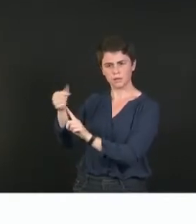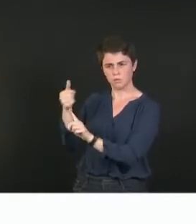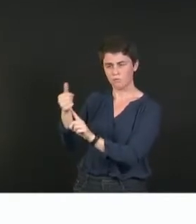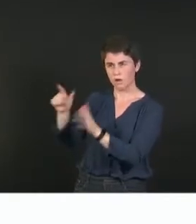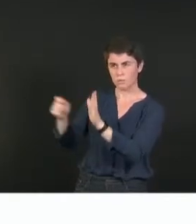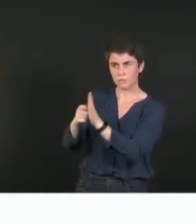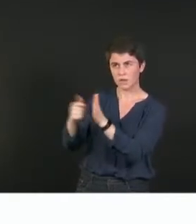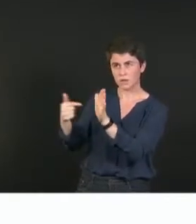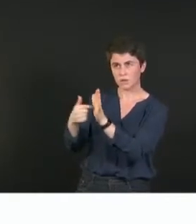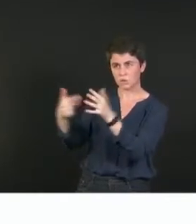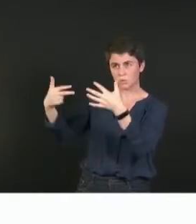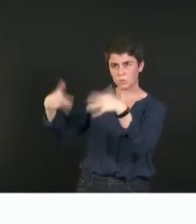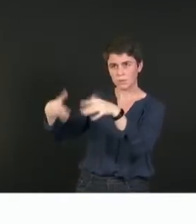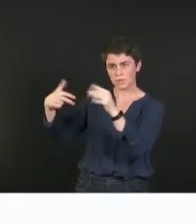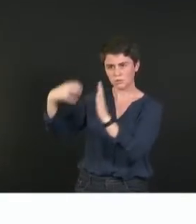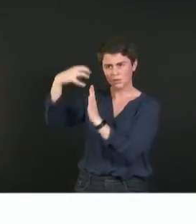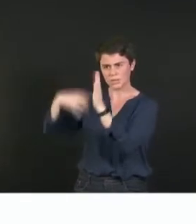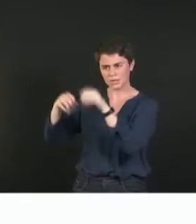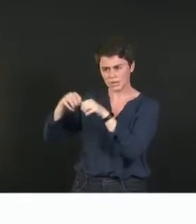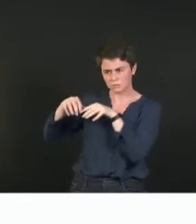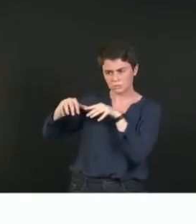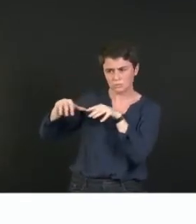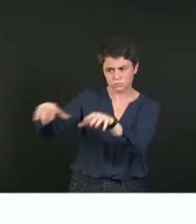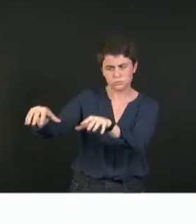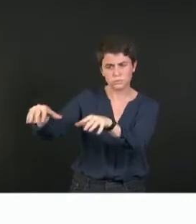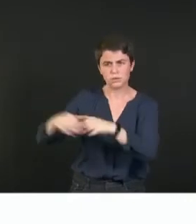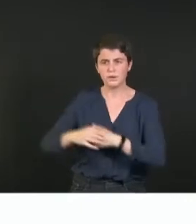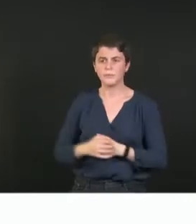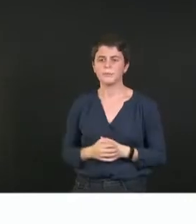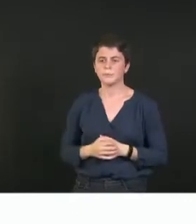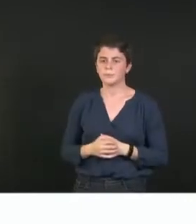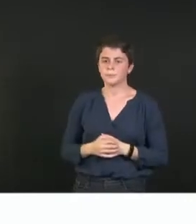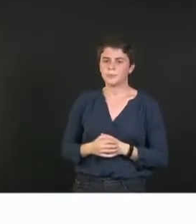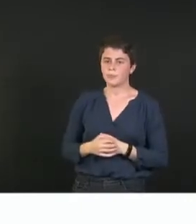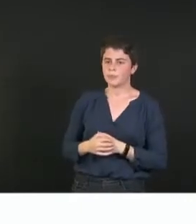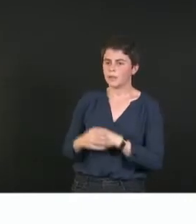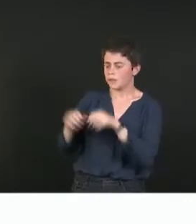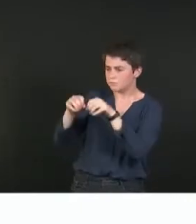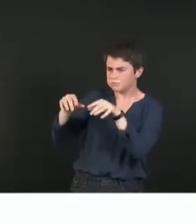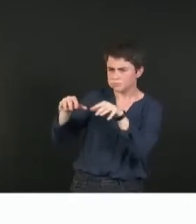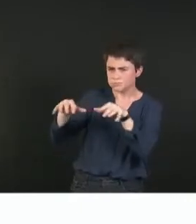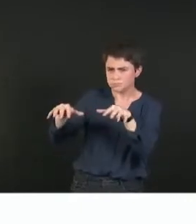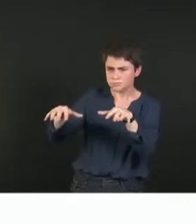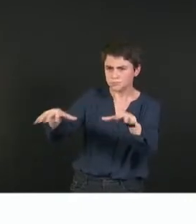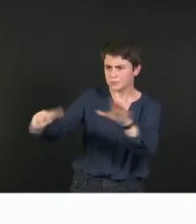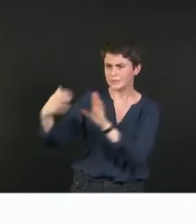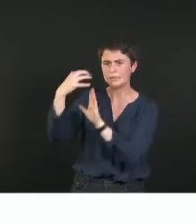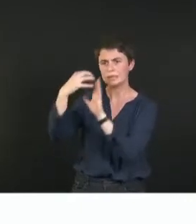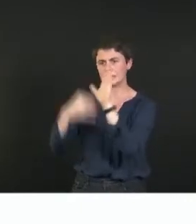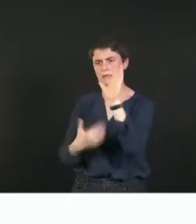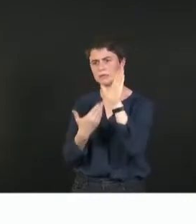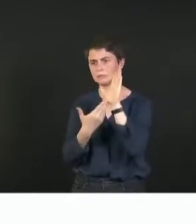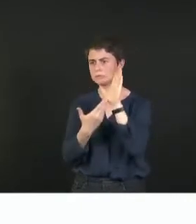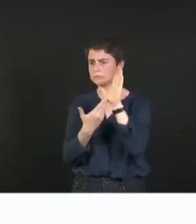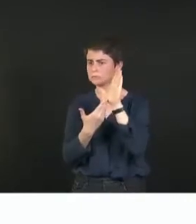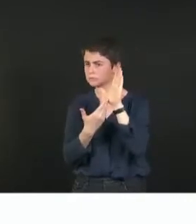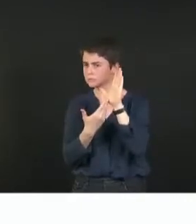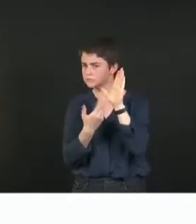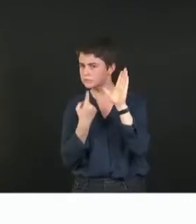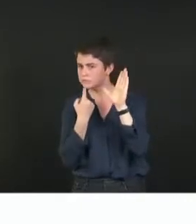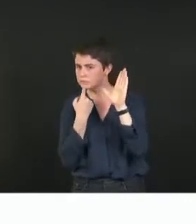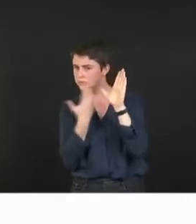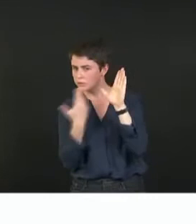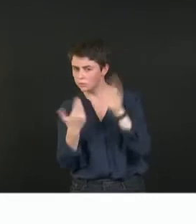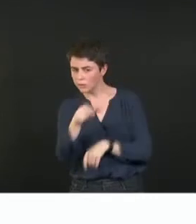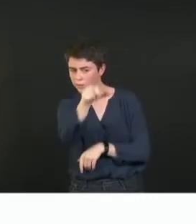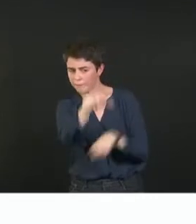il y a maintenant quelques années, et qui a largement essaimé. Est-ce que ce manifeste, c'est dire aux bâtisseurs